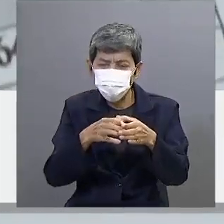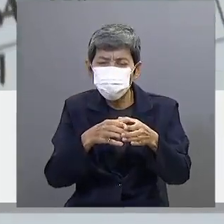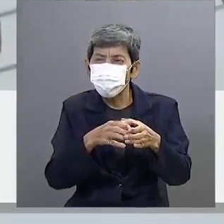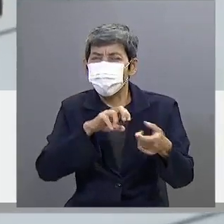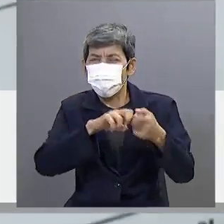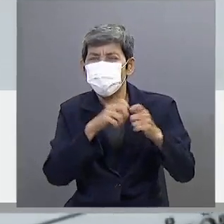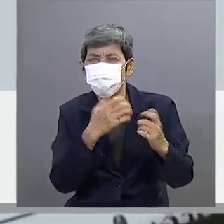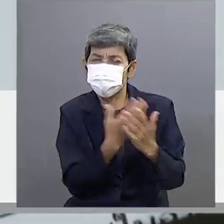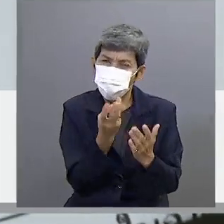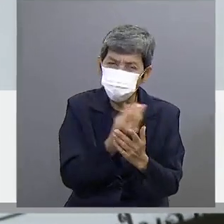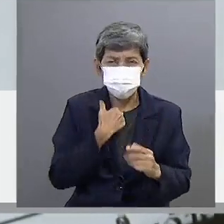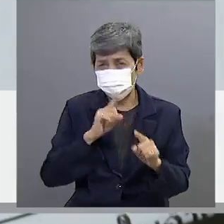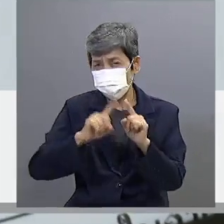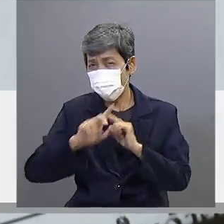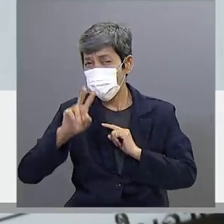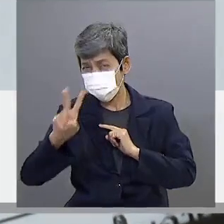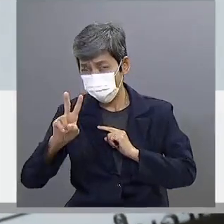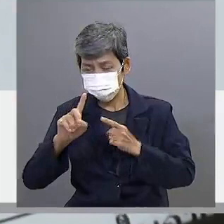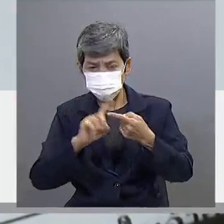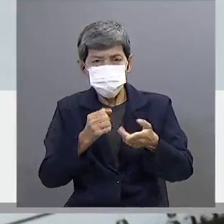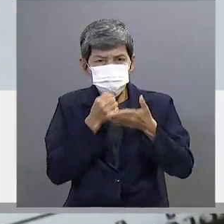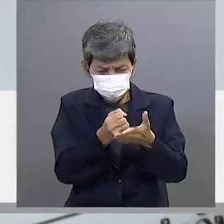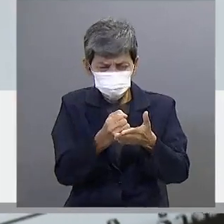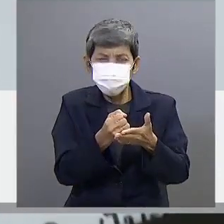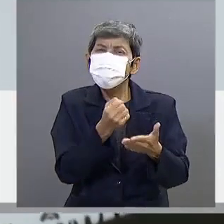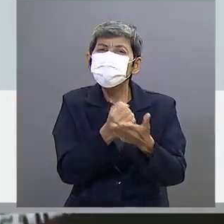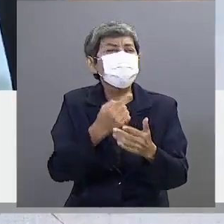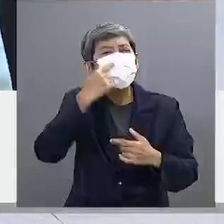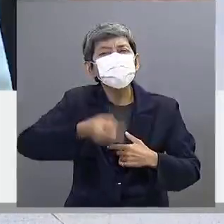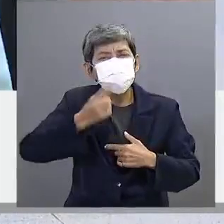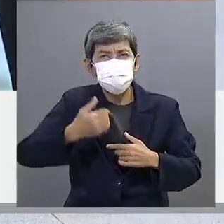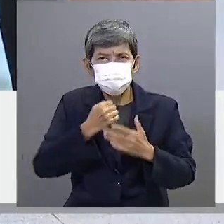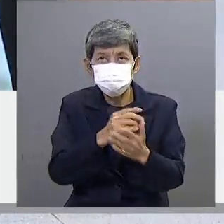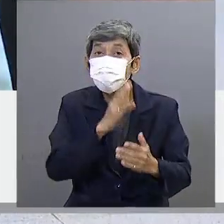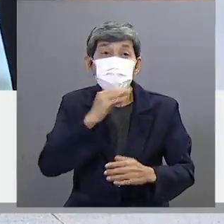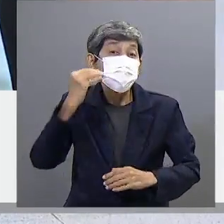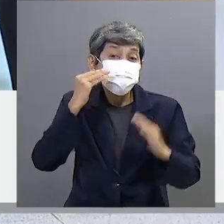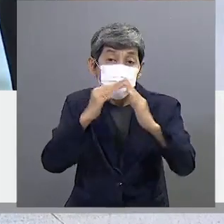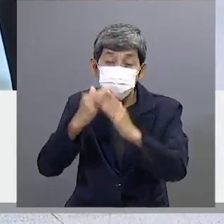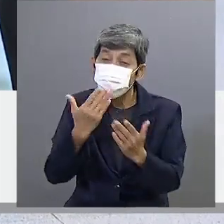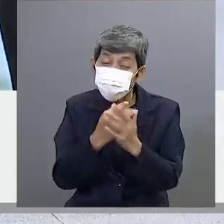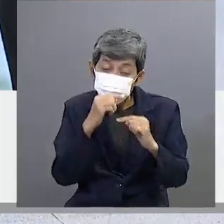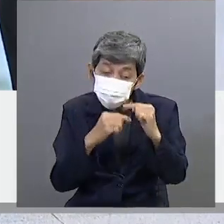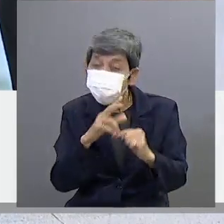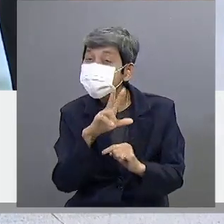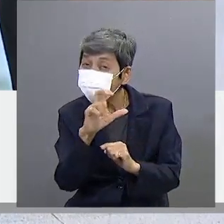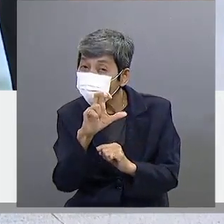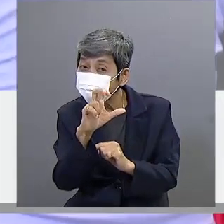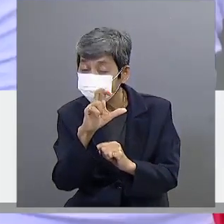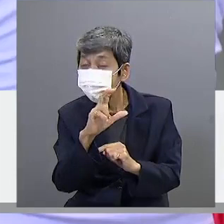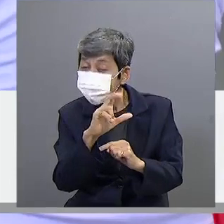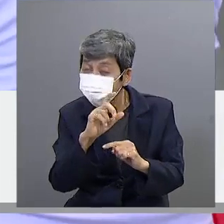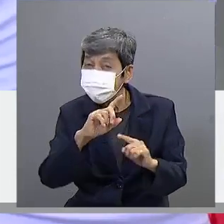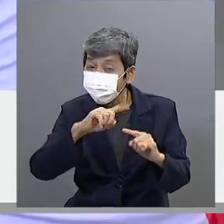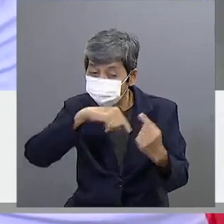ค่ะจะมี 2แนวทางด้วยกันก็คือช่วยเหลือเหมือนกับงวดปัจจุบันก็คือถ้าบ้านไหนใช้ไฟไม่เกิน 300หน่วยต่อเดือนค่า ST